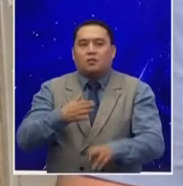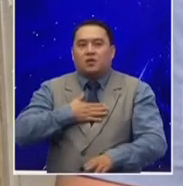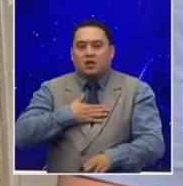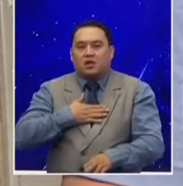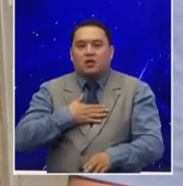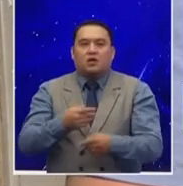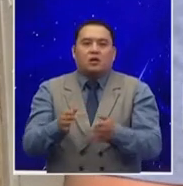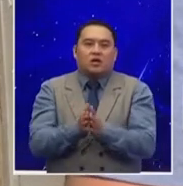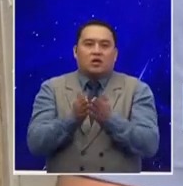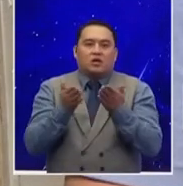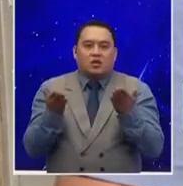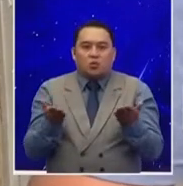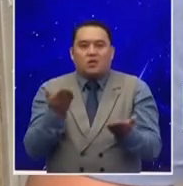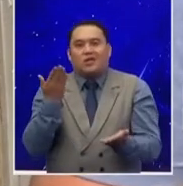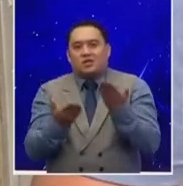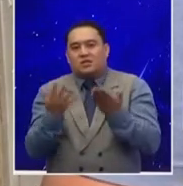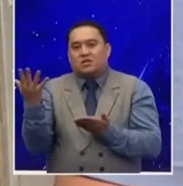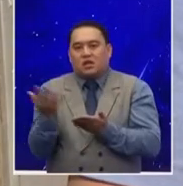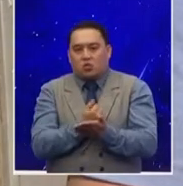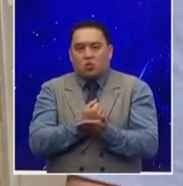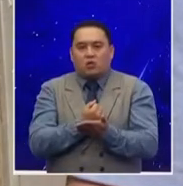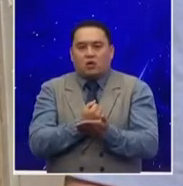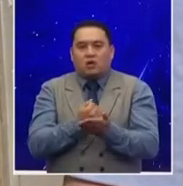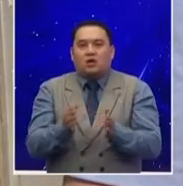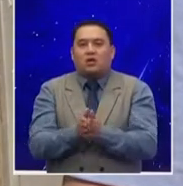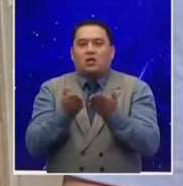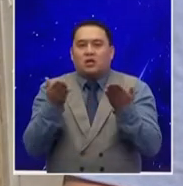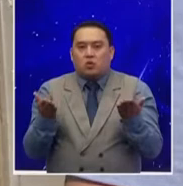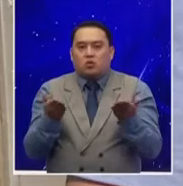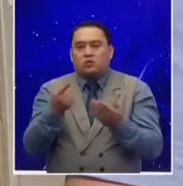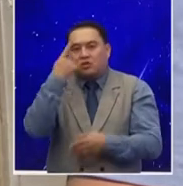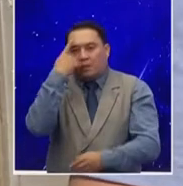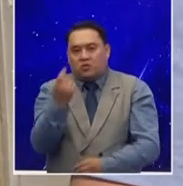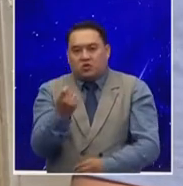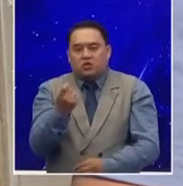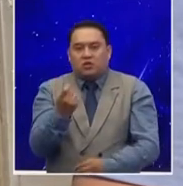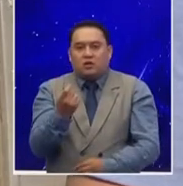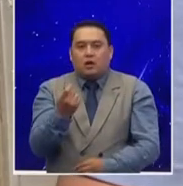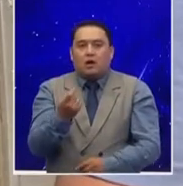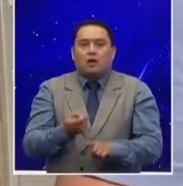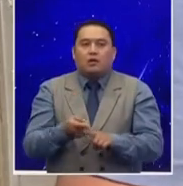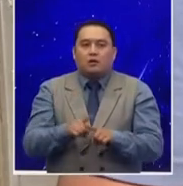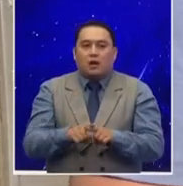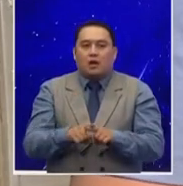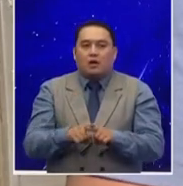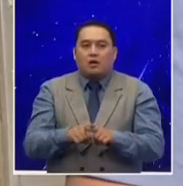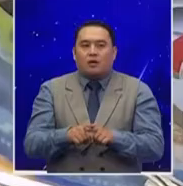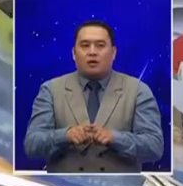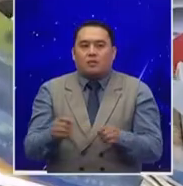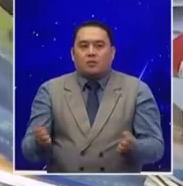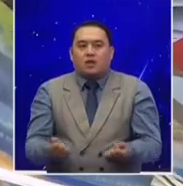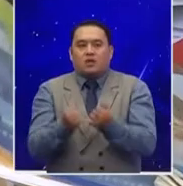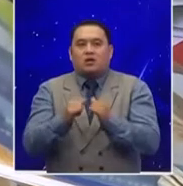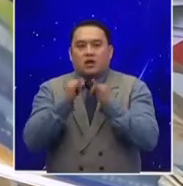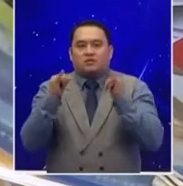такую или иную книгу, либо если вы найдете там такую книгу, пожалуйста, сообщите. И это прям поспособствовало такой, ну,